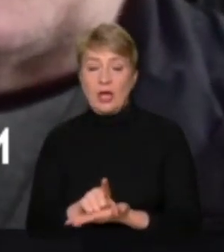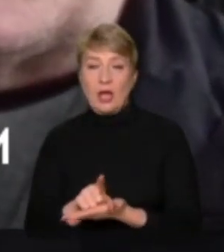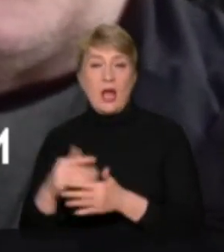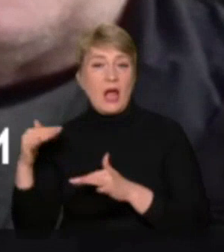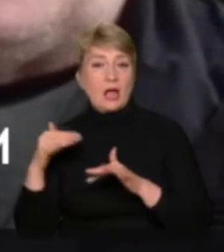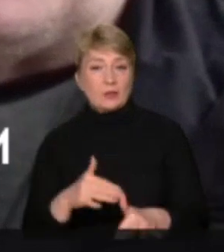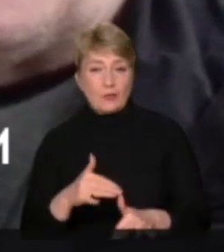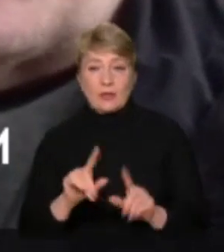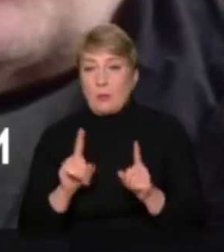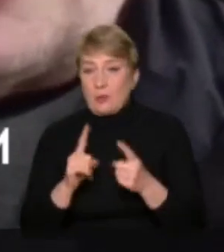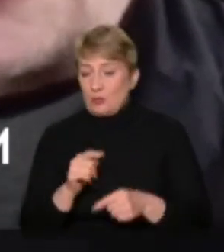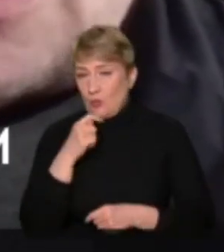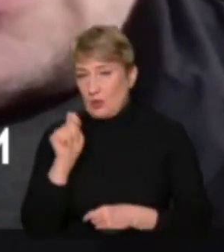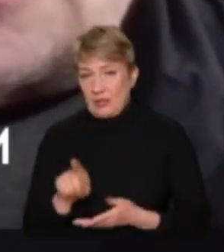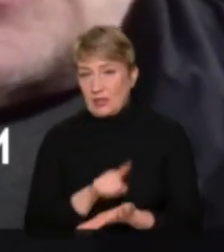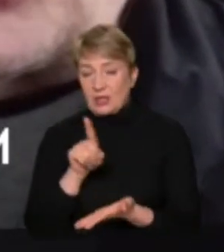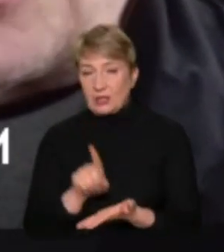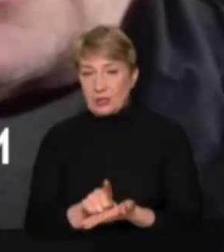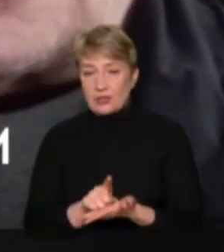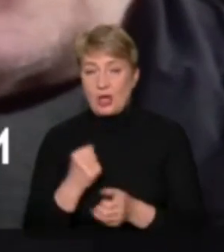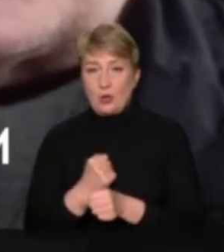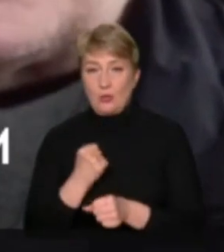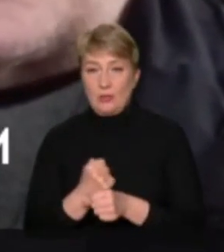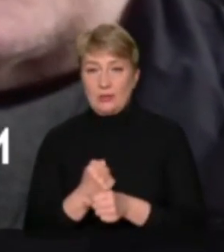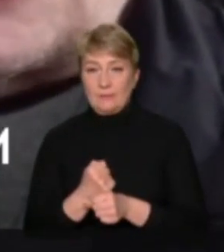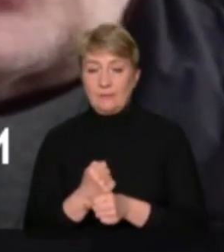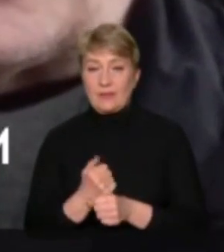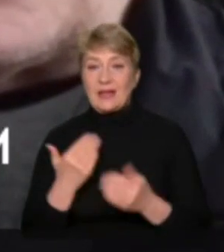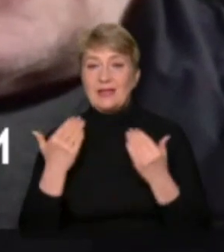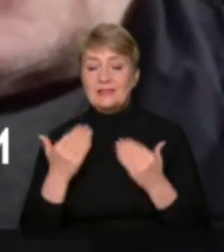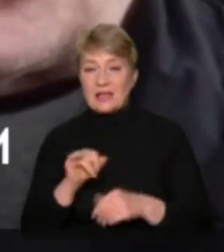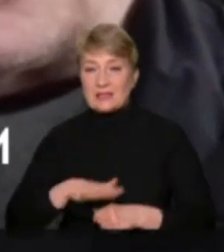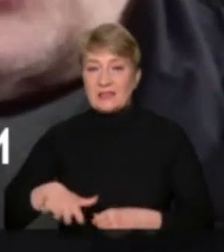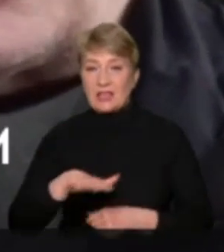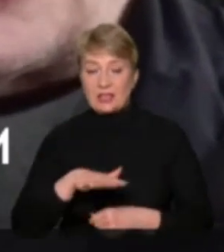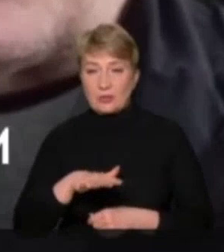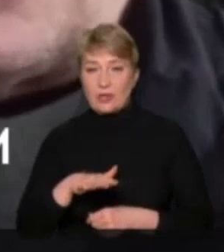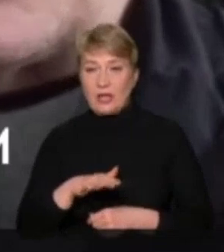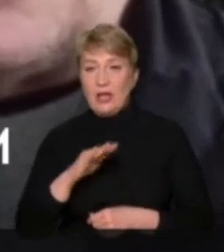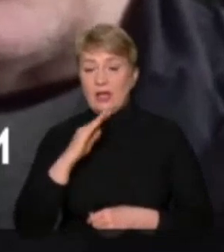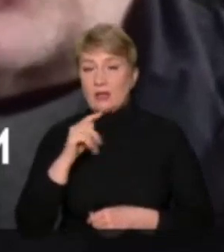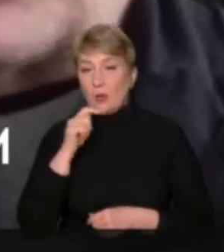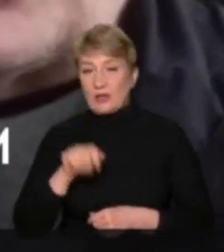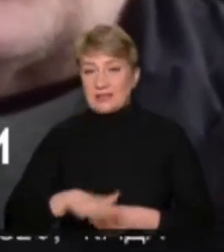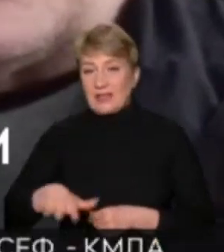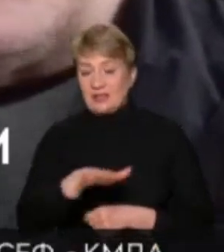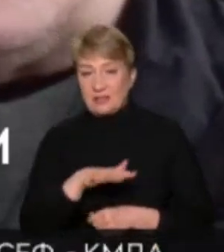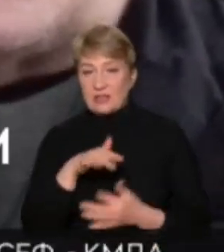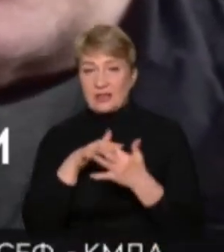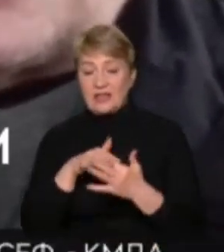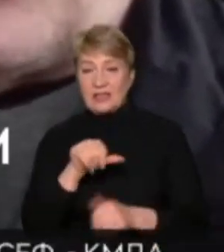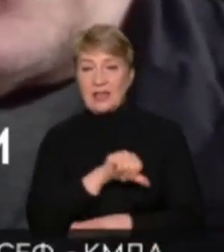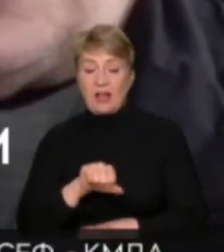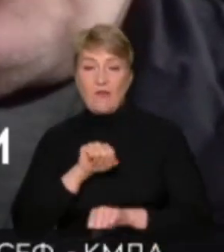цього робити і до якої ескалації це може привести. Зараз на території, на нашій території, на нашій війні, на лінії фронту воюють,